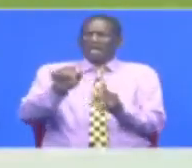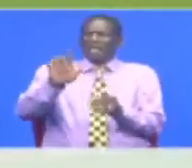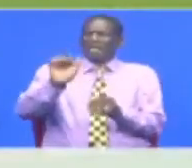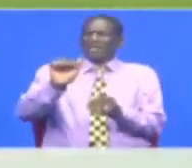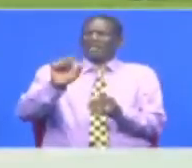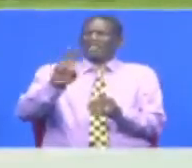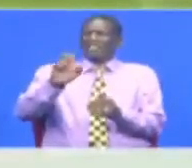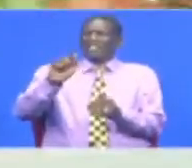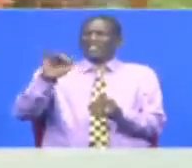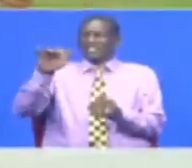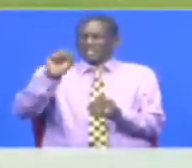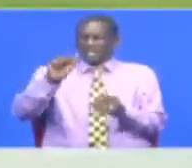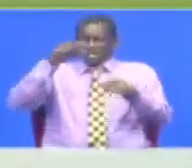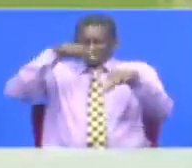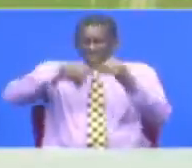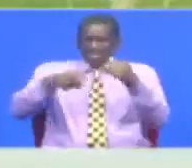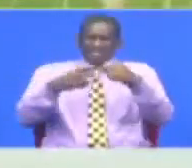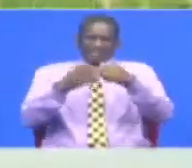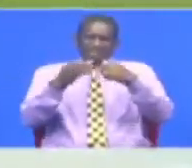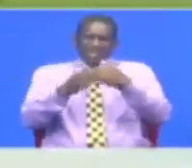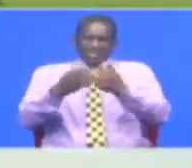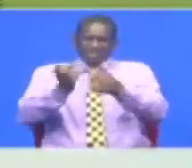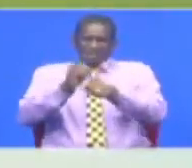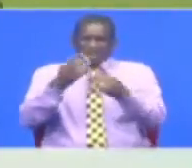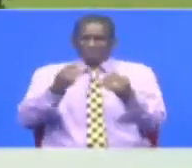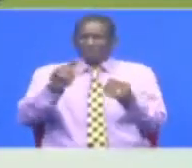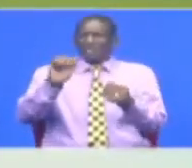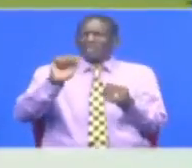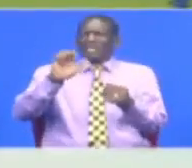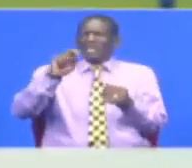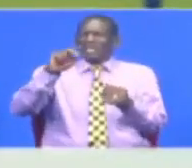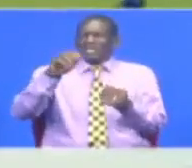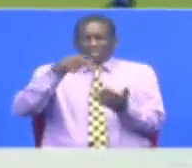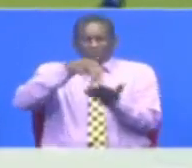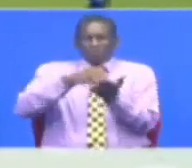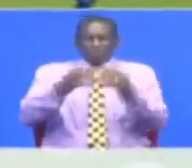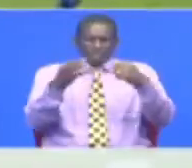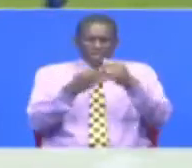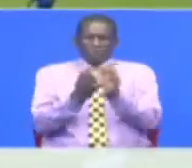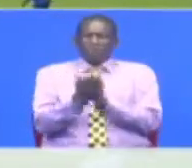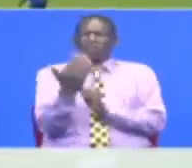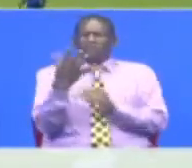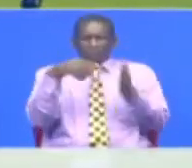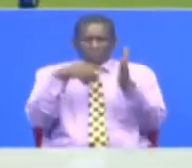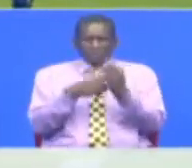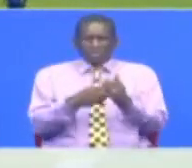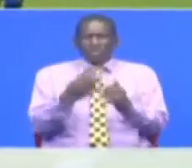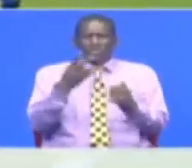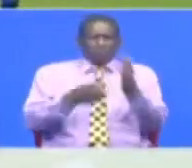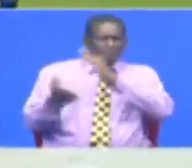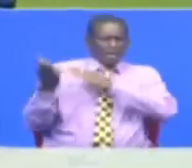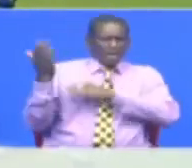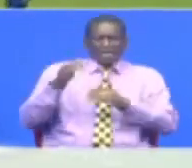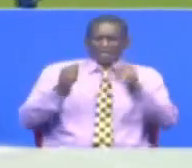ushindi dakika 78. Kutokana na ushindi huo Talanta ni 8 kwenye jedwali na alama 5 mbili nyuma ya Ulinzi Stars